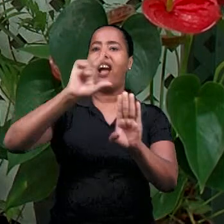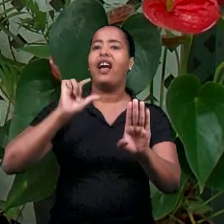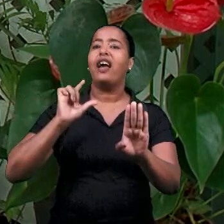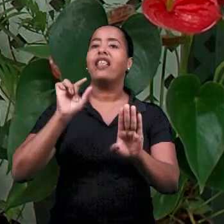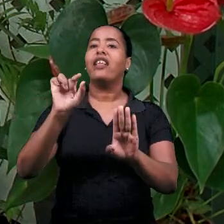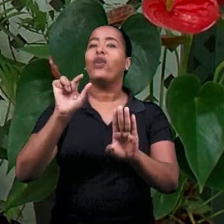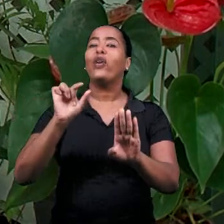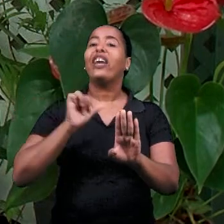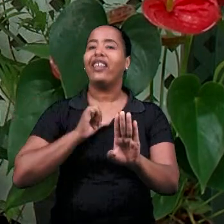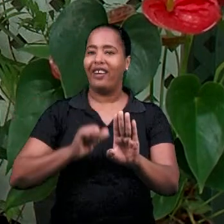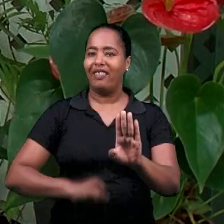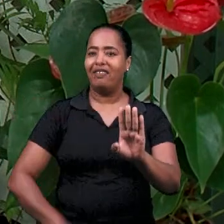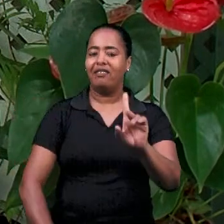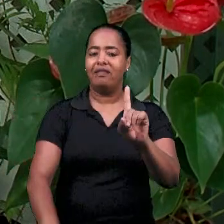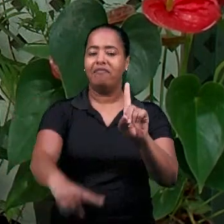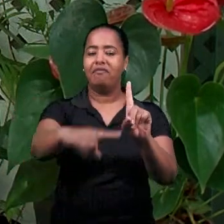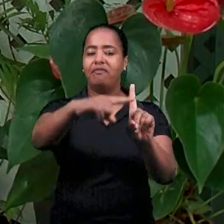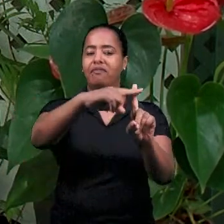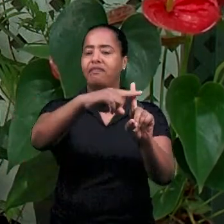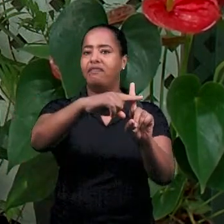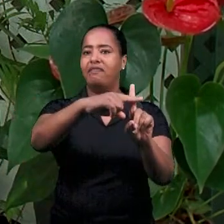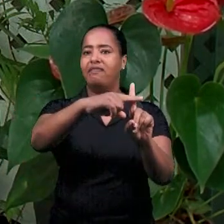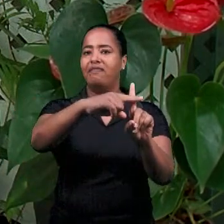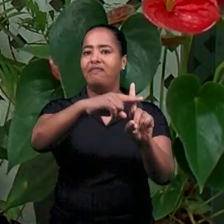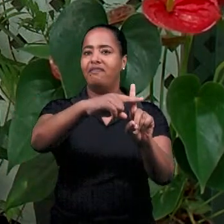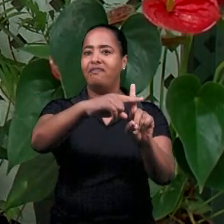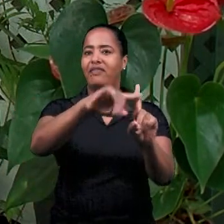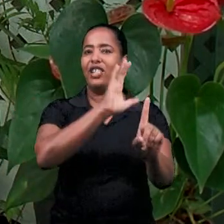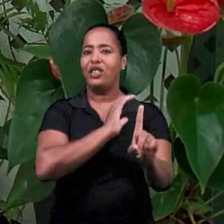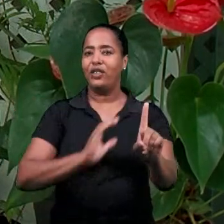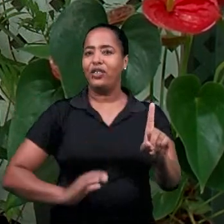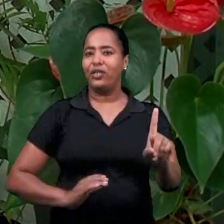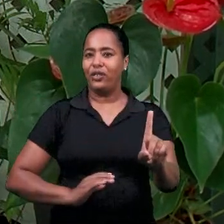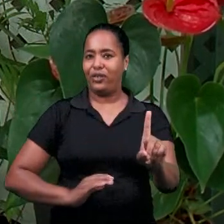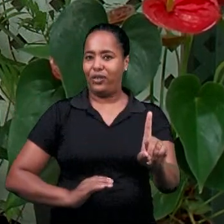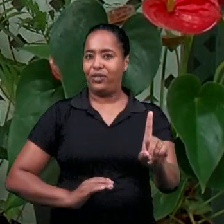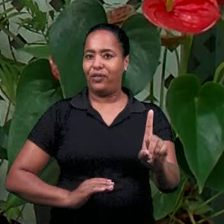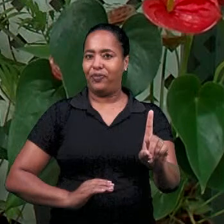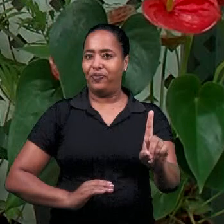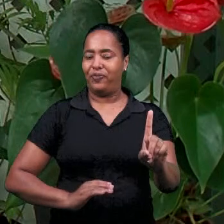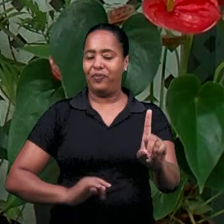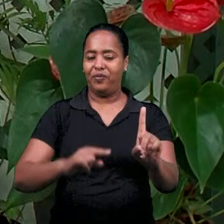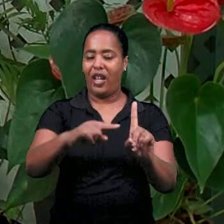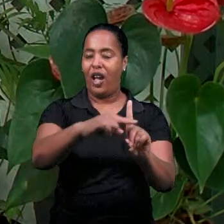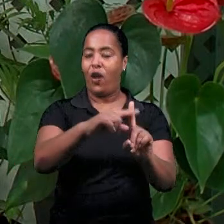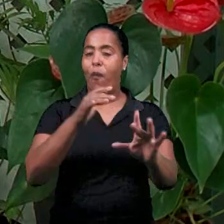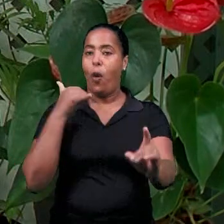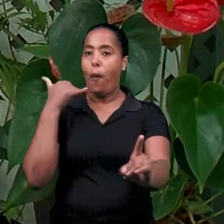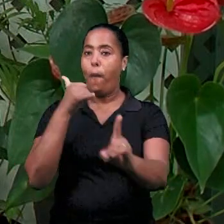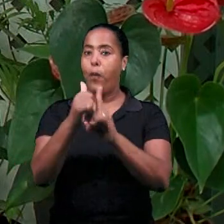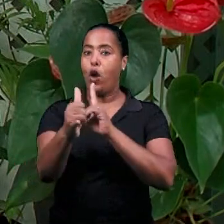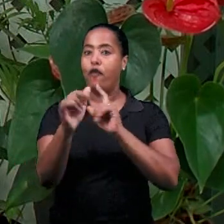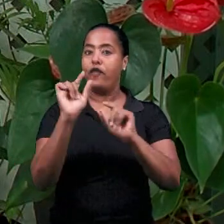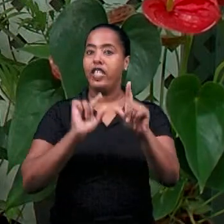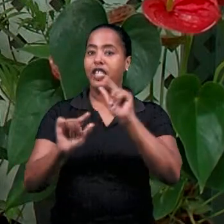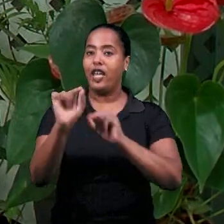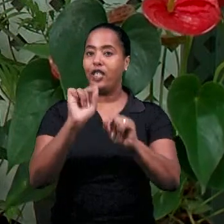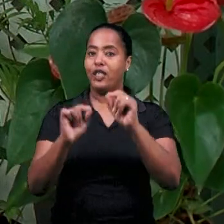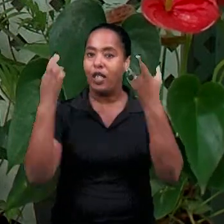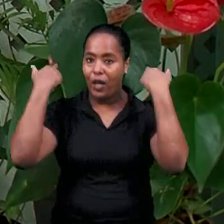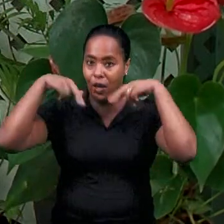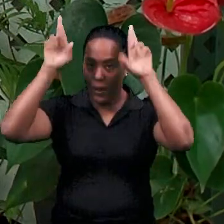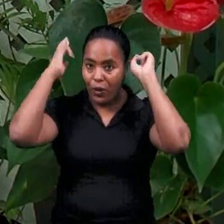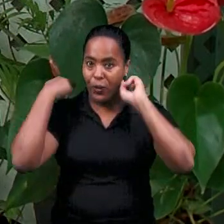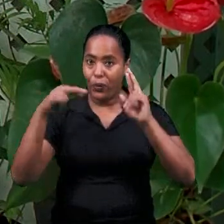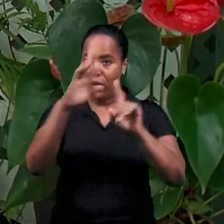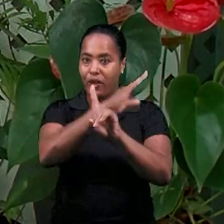j'ai? La figure de la croix de Christ, comme un signe prophétique de l'agneau qui